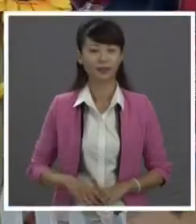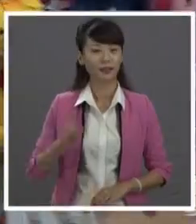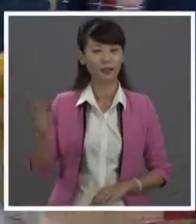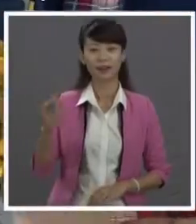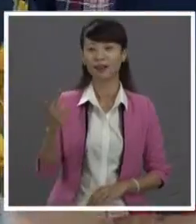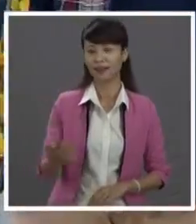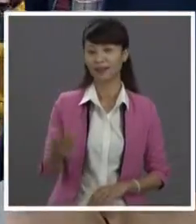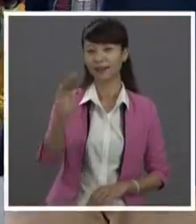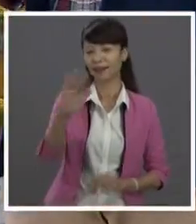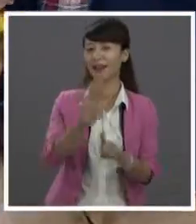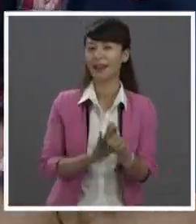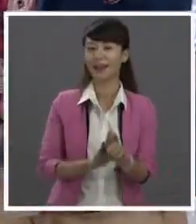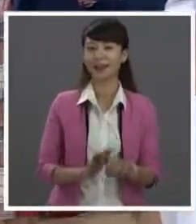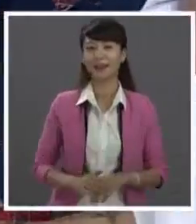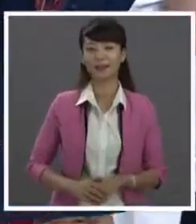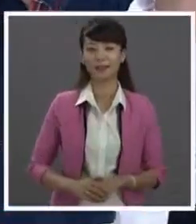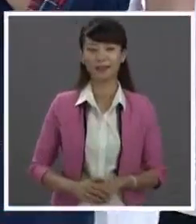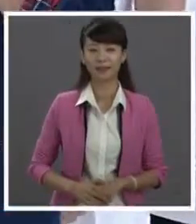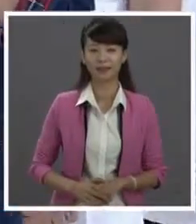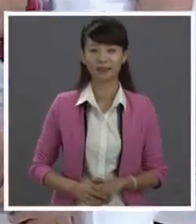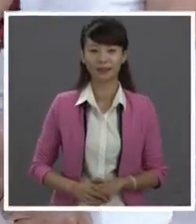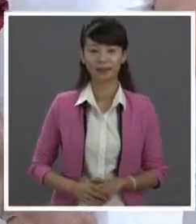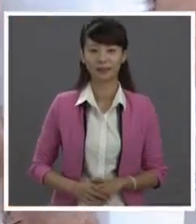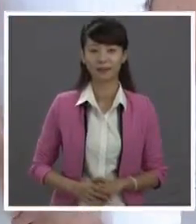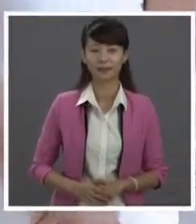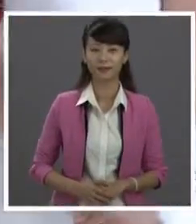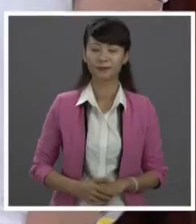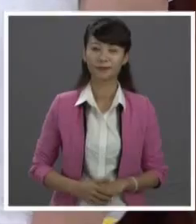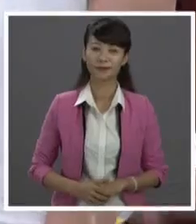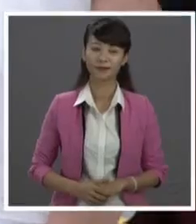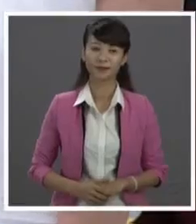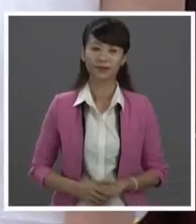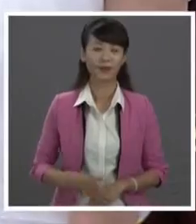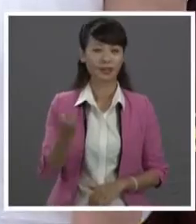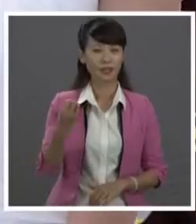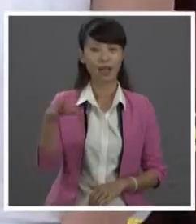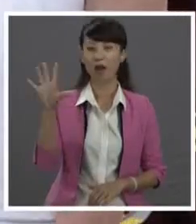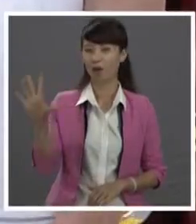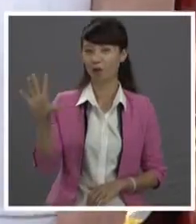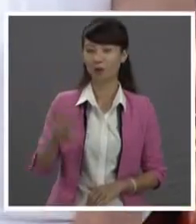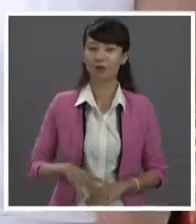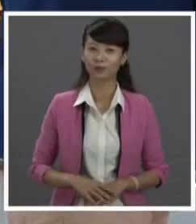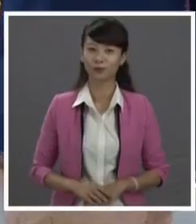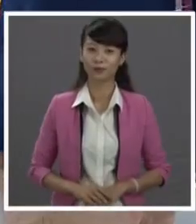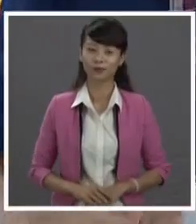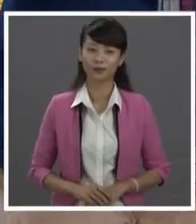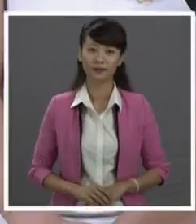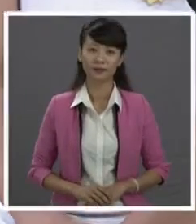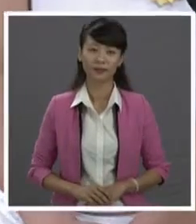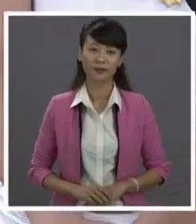你很可爱， 这很二。 我跟这年龄差太远了。 小五， 小， 这是小，这是小，